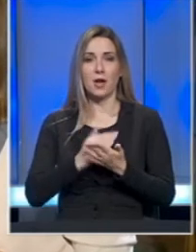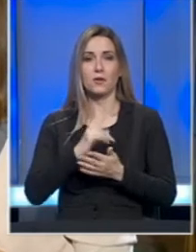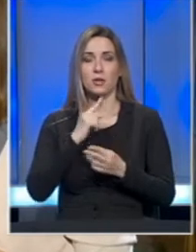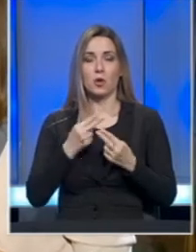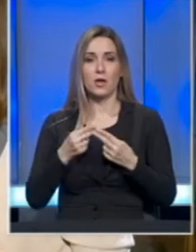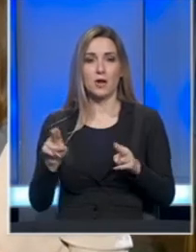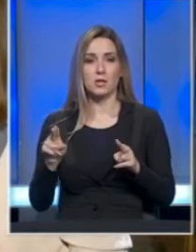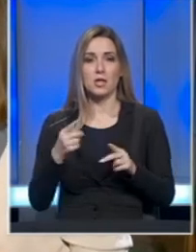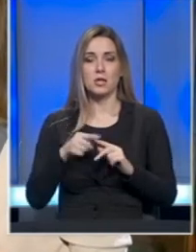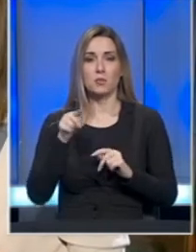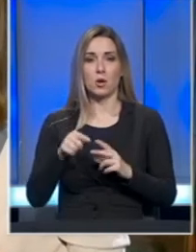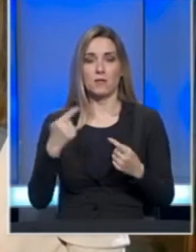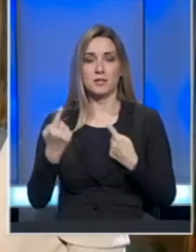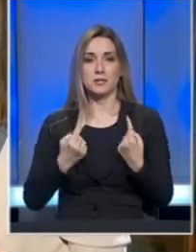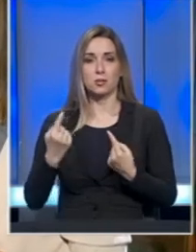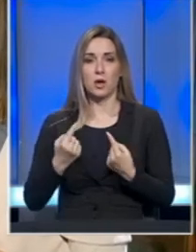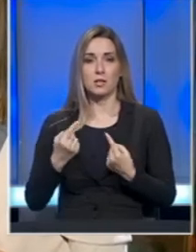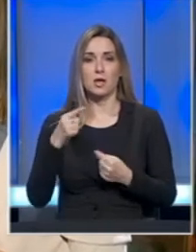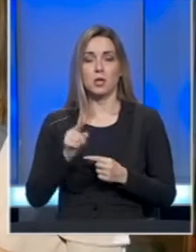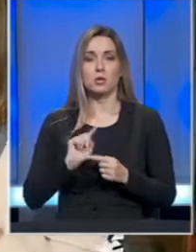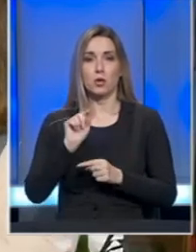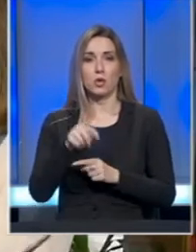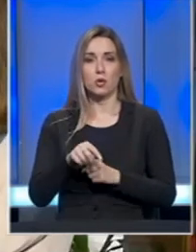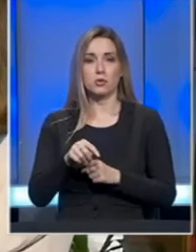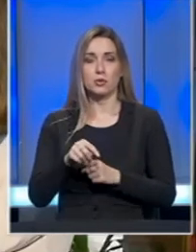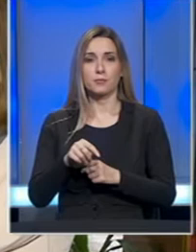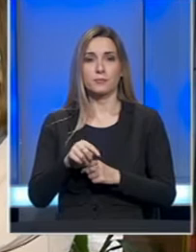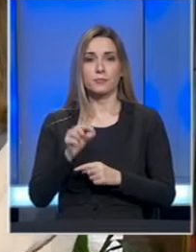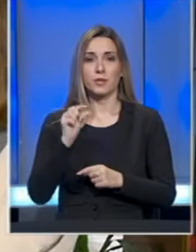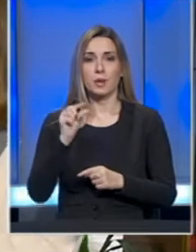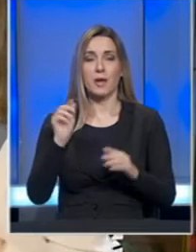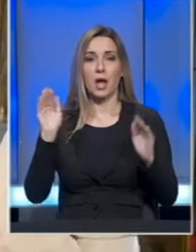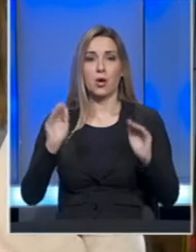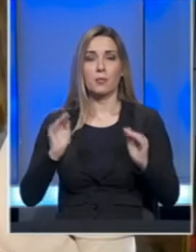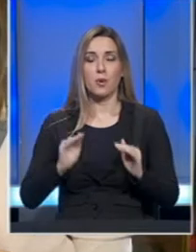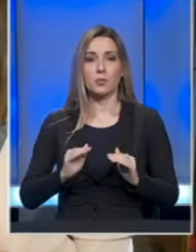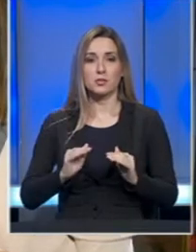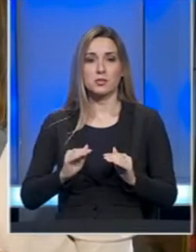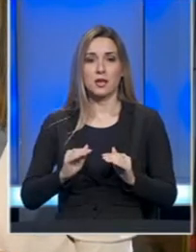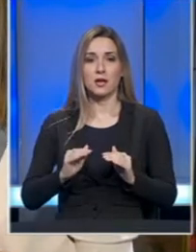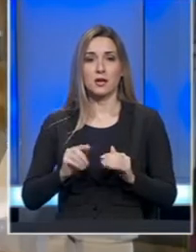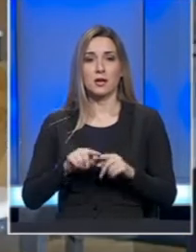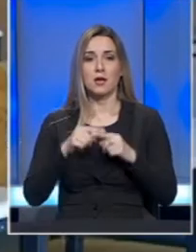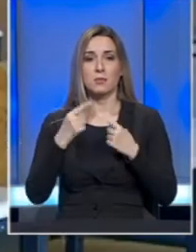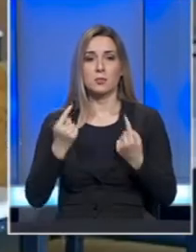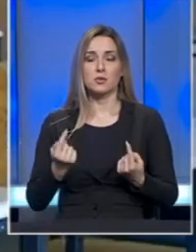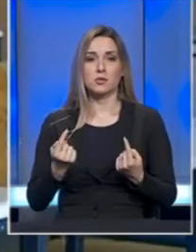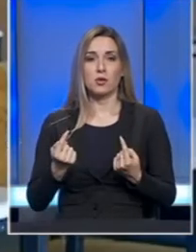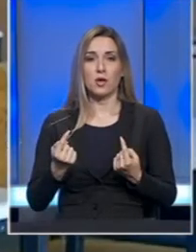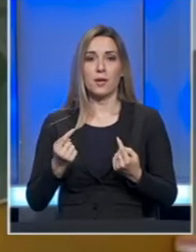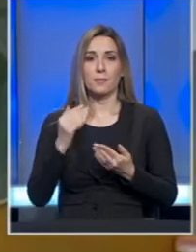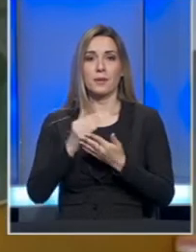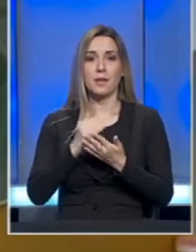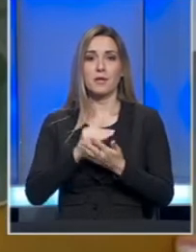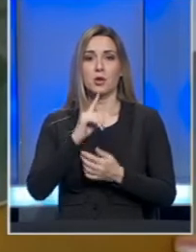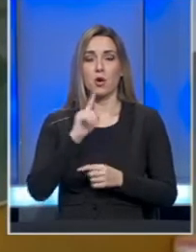važeći. Naravno, zbog ove situacije tu je došlo do, da kažem, malog popusta, odnosno jednostavno postoje predmeti kod